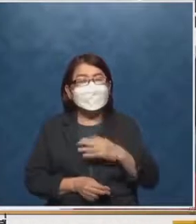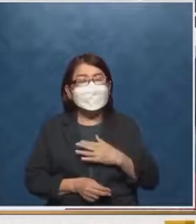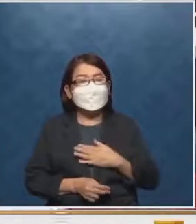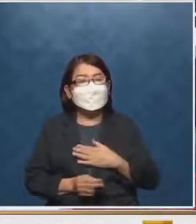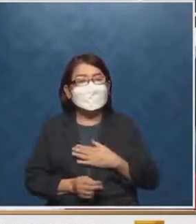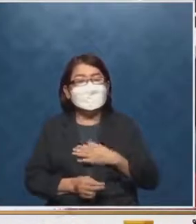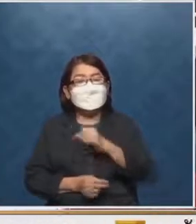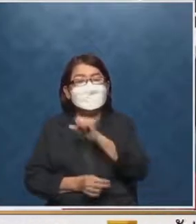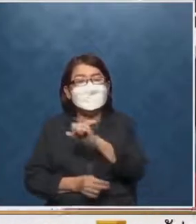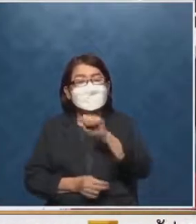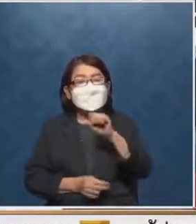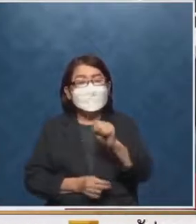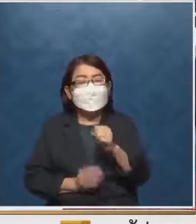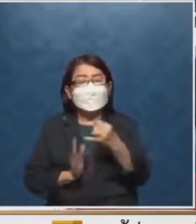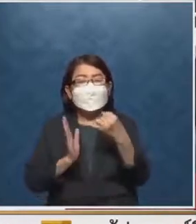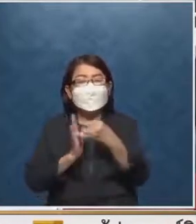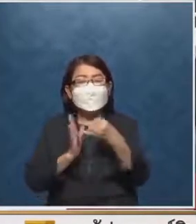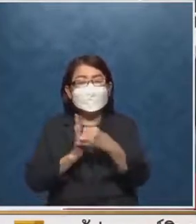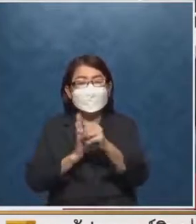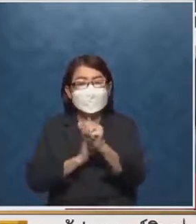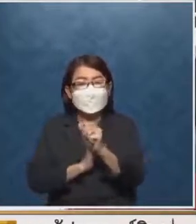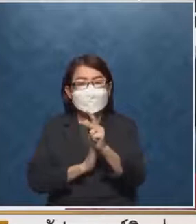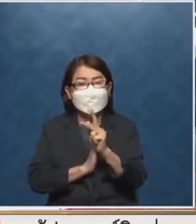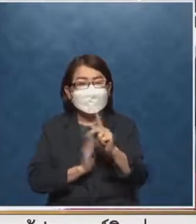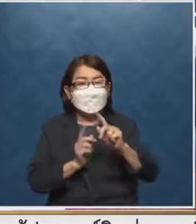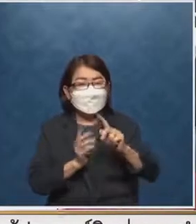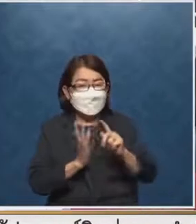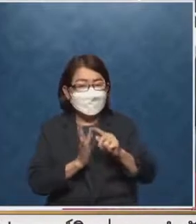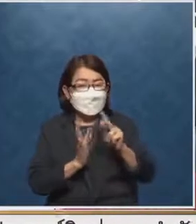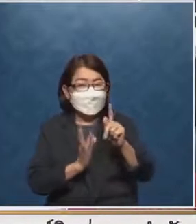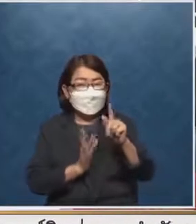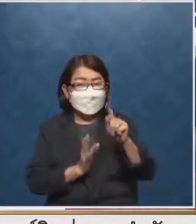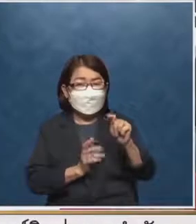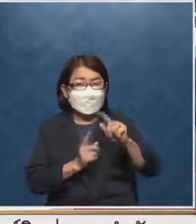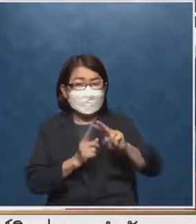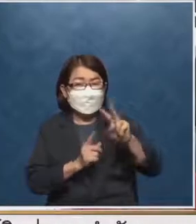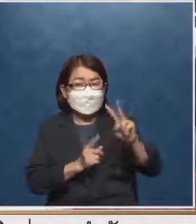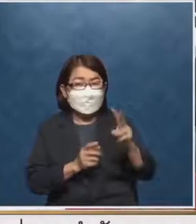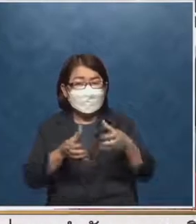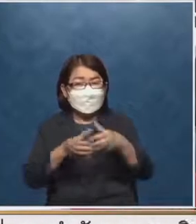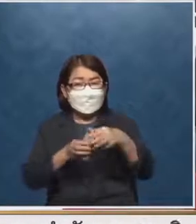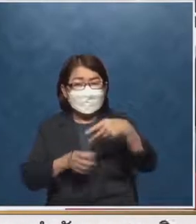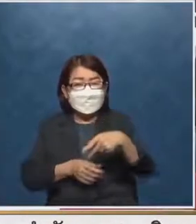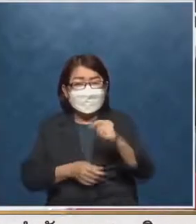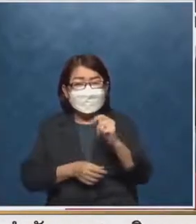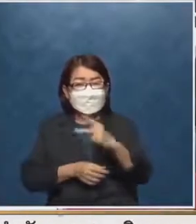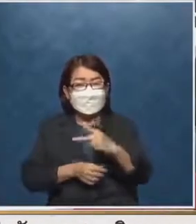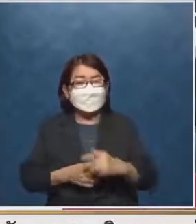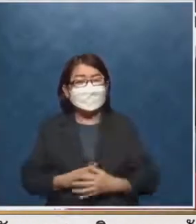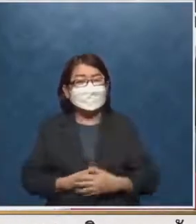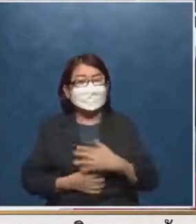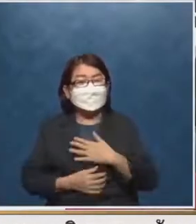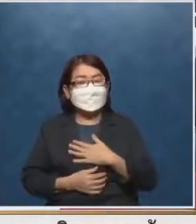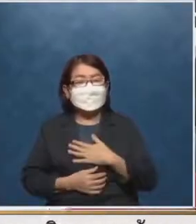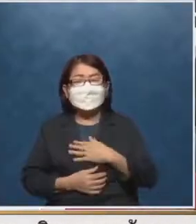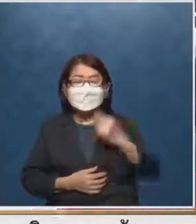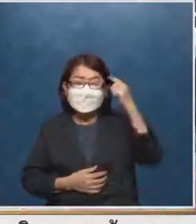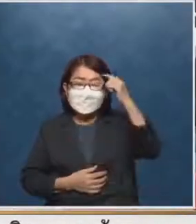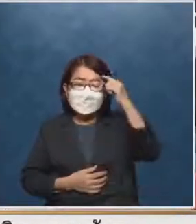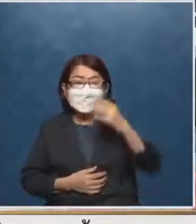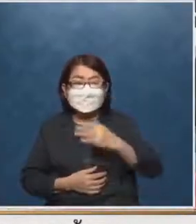จังหวัดสกลนครเขต2พรรคเพื่อไทยผม ขอแสดงความคิดเห็